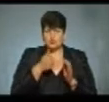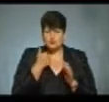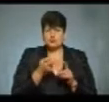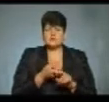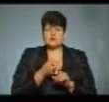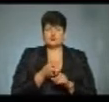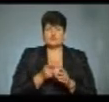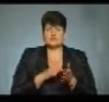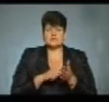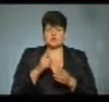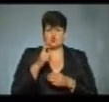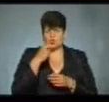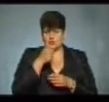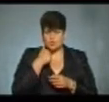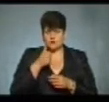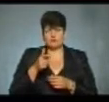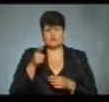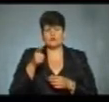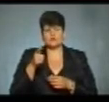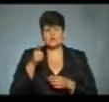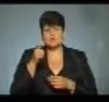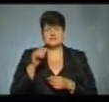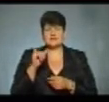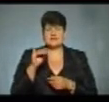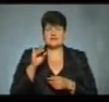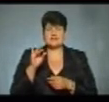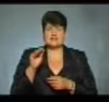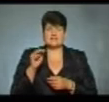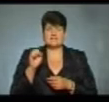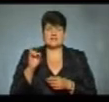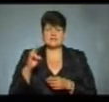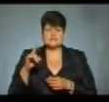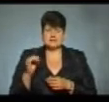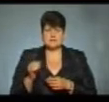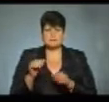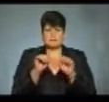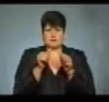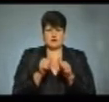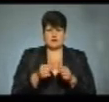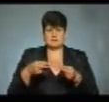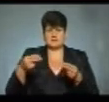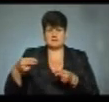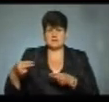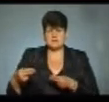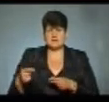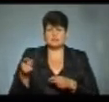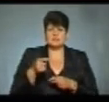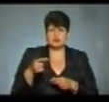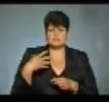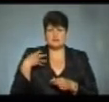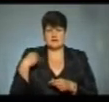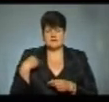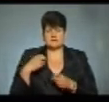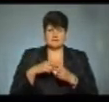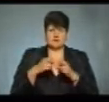відзначення 100-річчя Чортківської офензиви у Львові меморандум про створення пам'ятника підписали очільники Тернопільської, Львівської